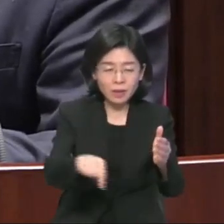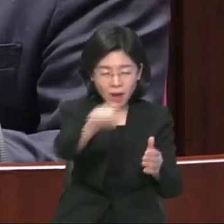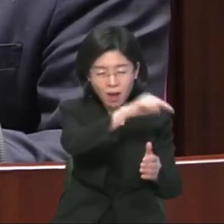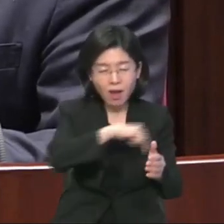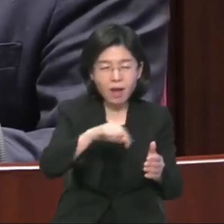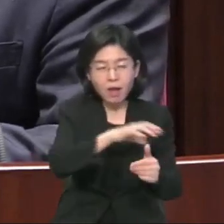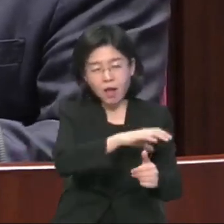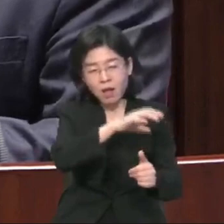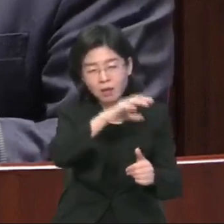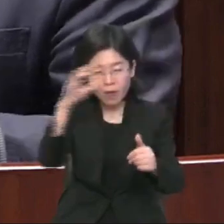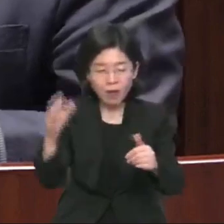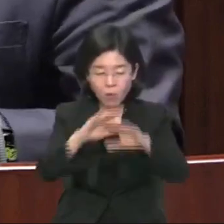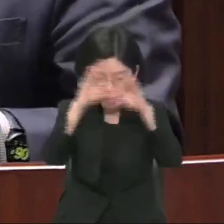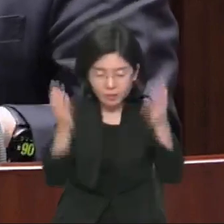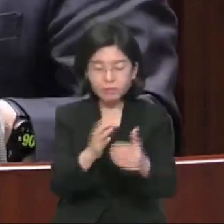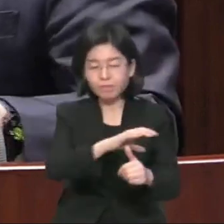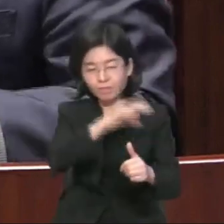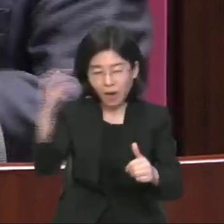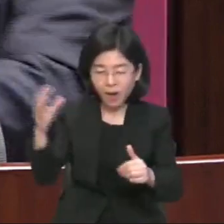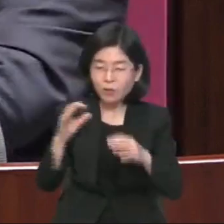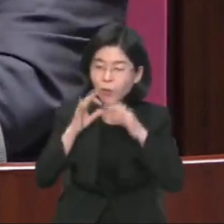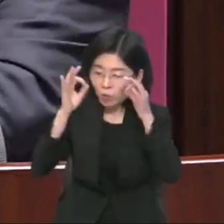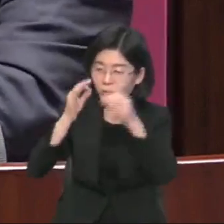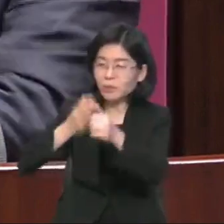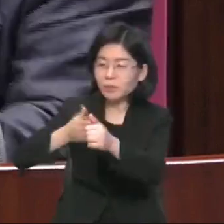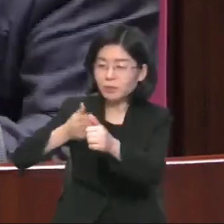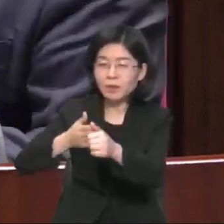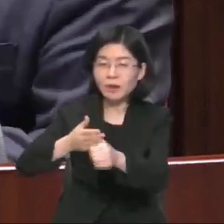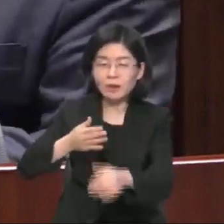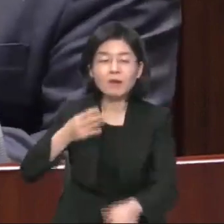해제되도록 최선을 다해 주세요. 네, 그렇게 계속 노력하겠습니다.